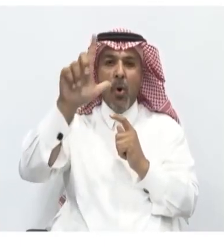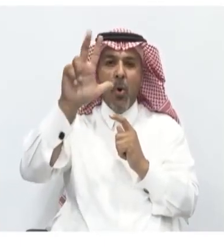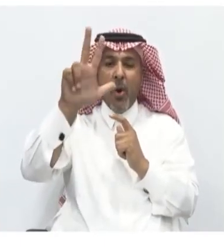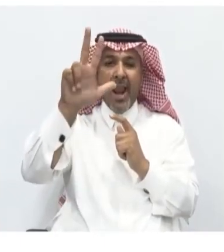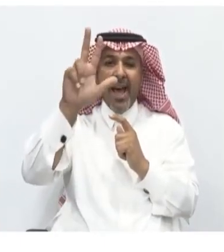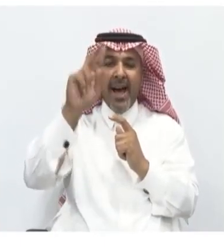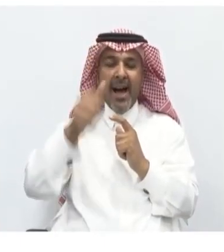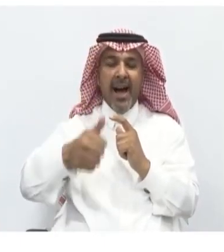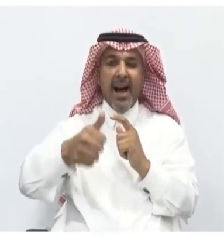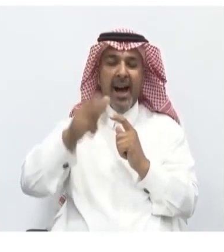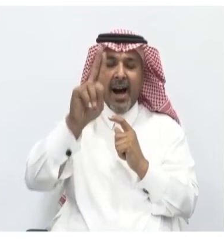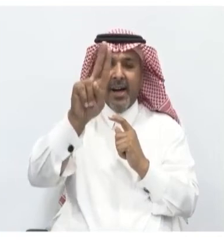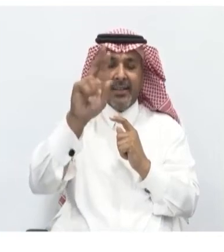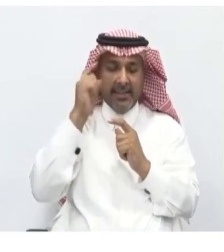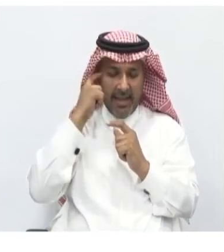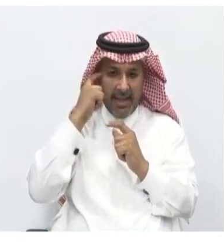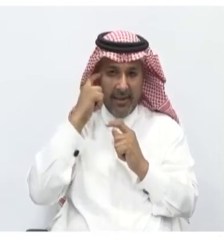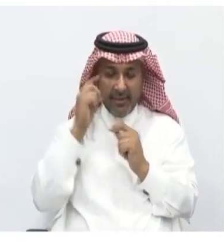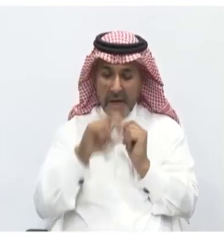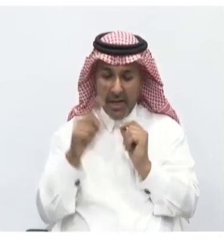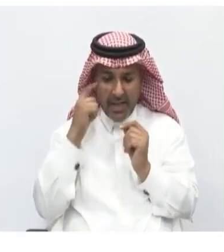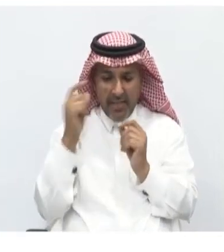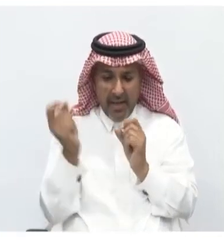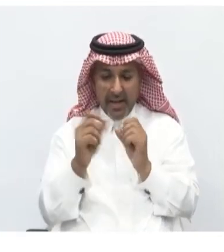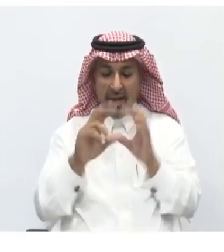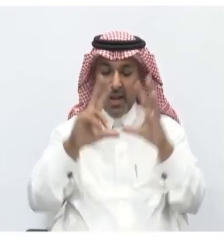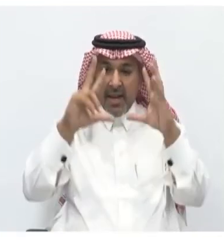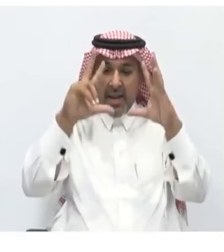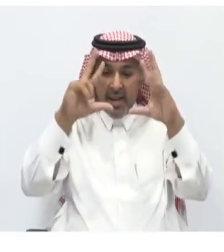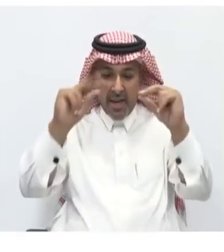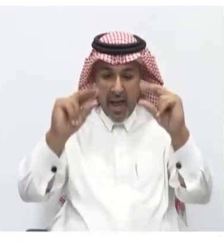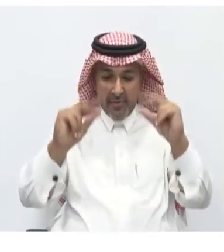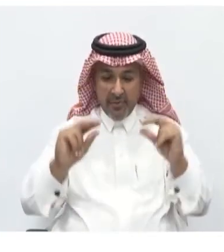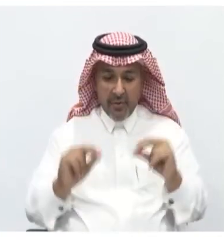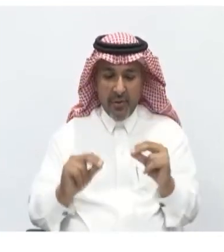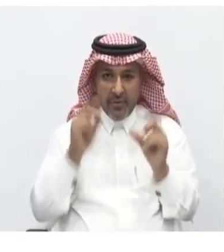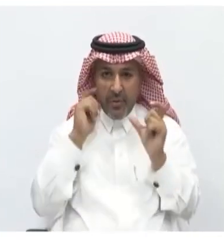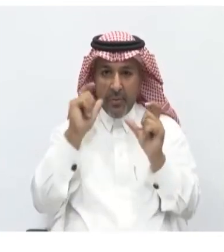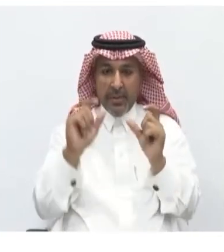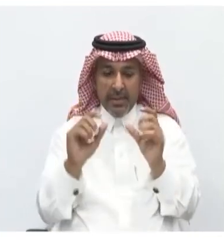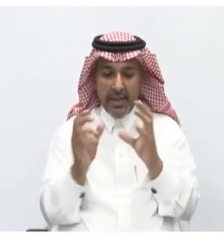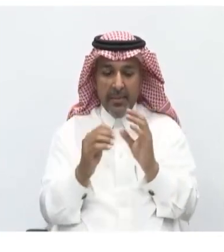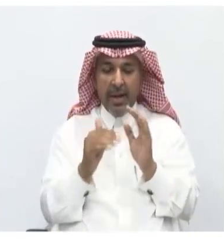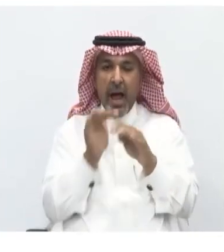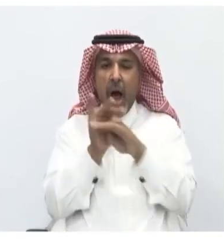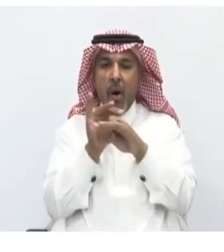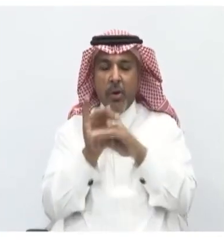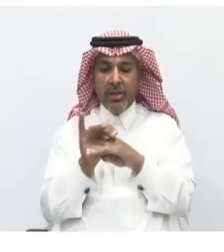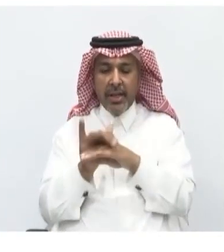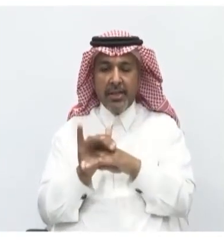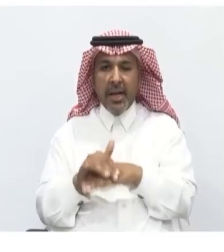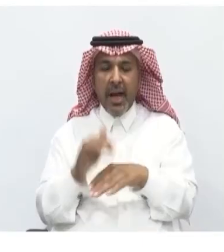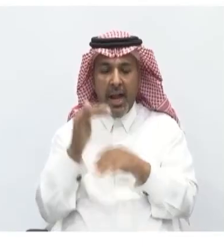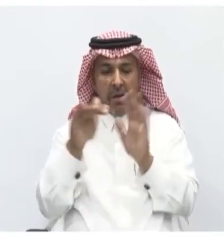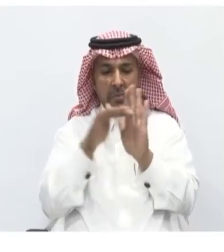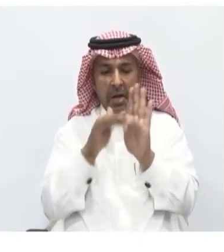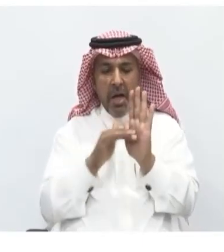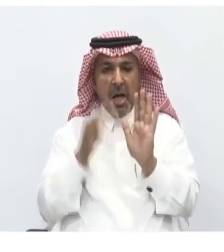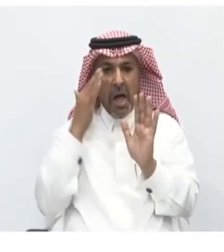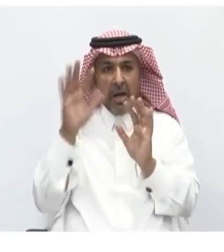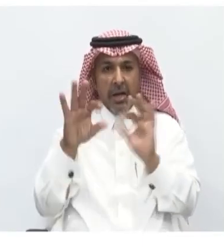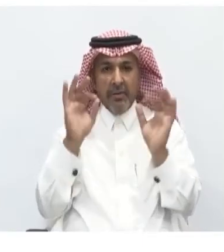فاقول اربع مولات من الحديد زائد ثلاث مولات من الاكسجين راح يعطيني اثنين مول من اكسيد الحديد